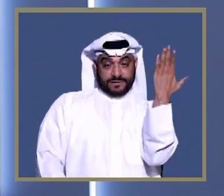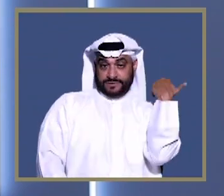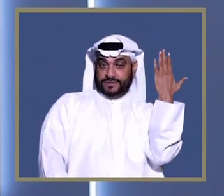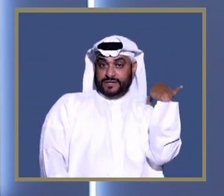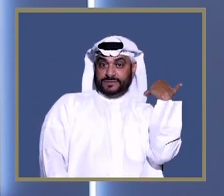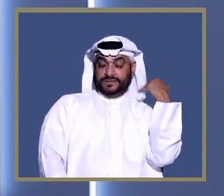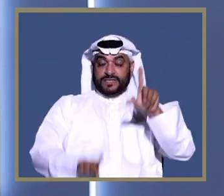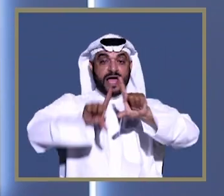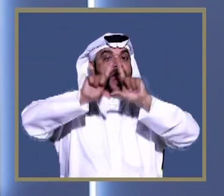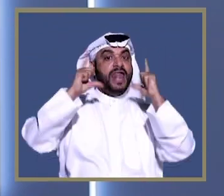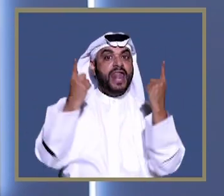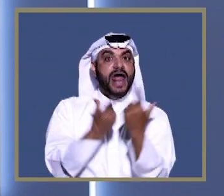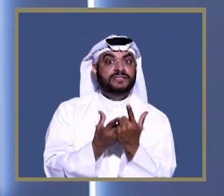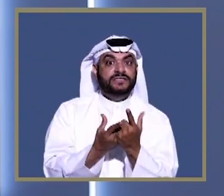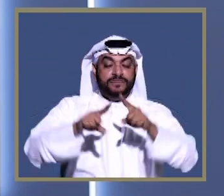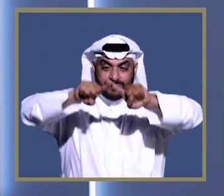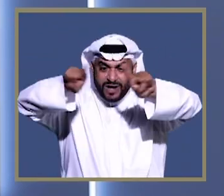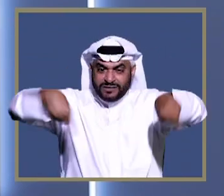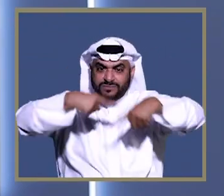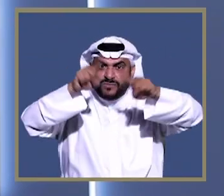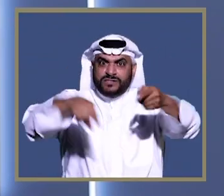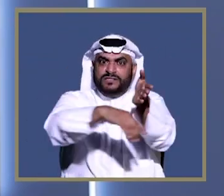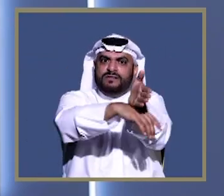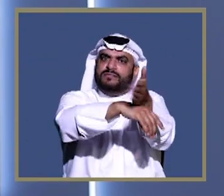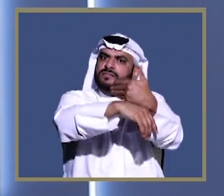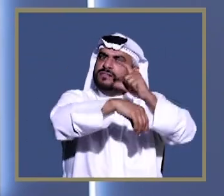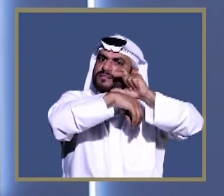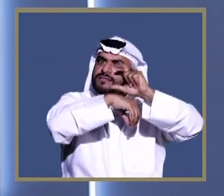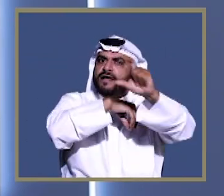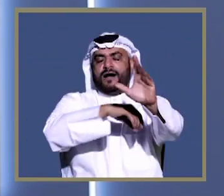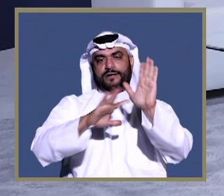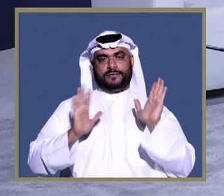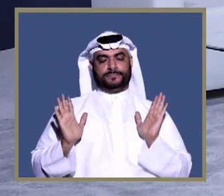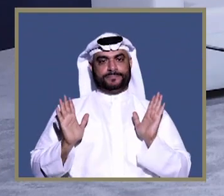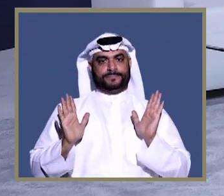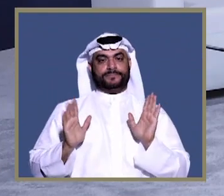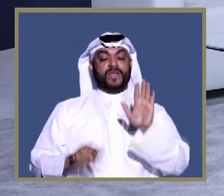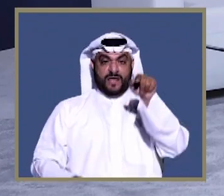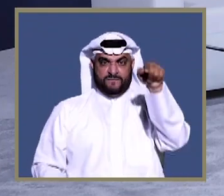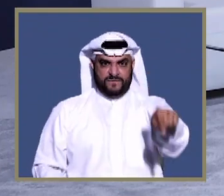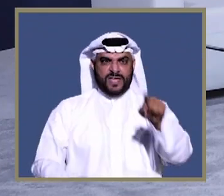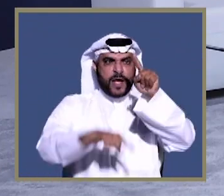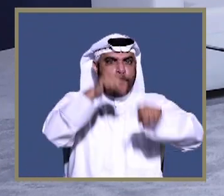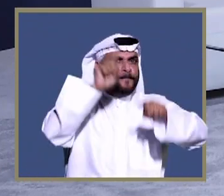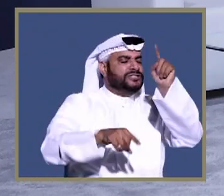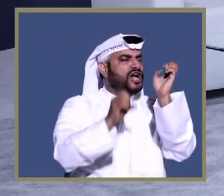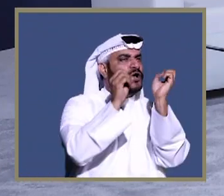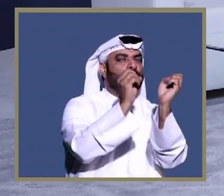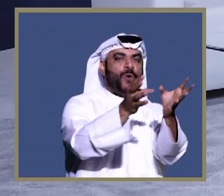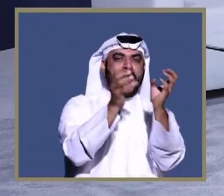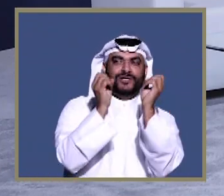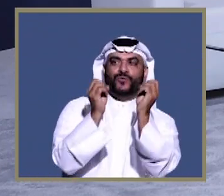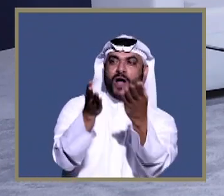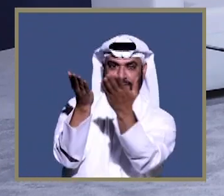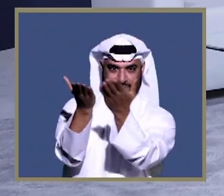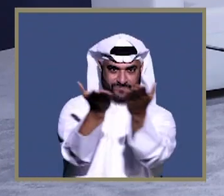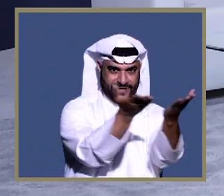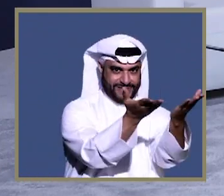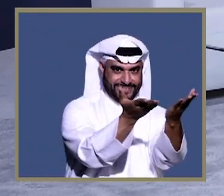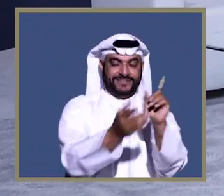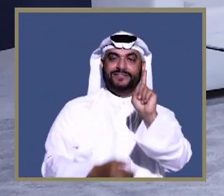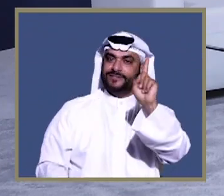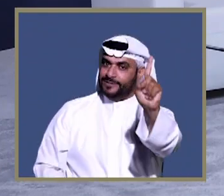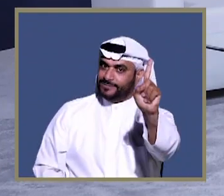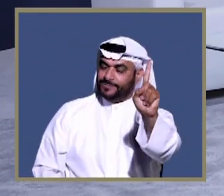للأسف خلال 10 سنوات اللي طافت لجنة الإسكان ما قدرت تحقق أي إنجاز طبعا اكو مشاكل كثيره ولها حلول كثيره، لكن